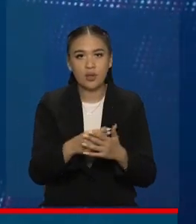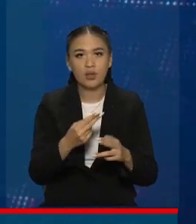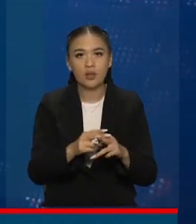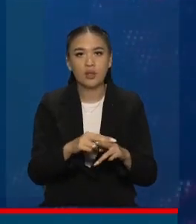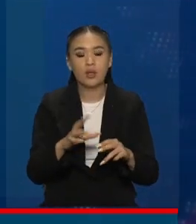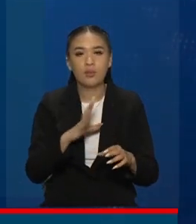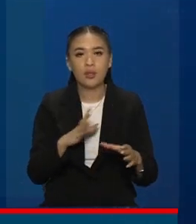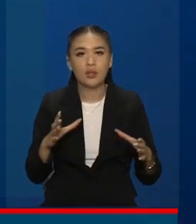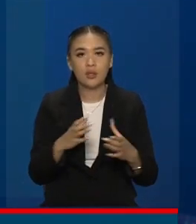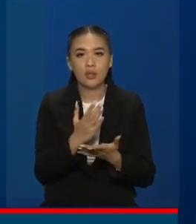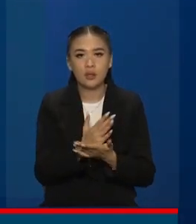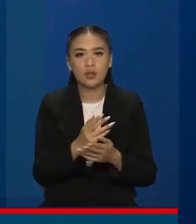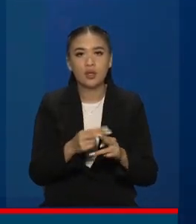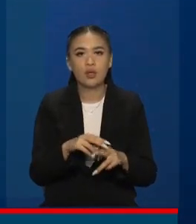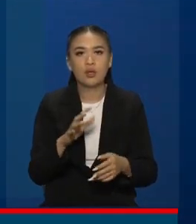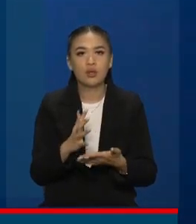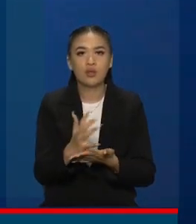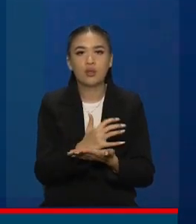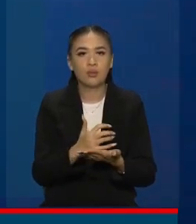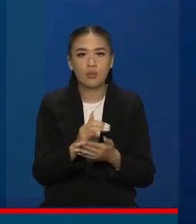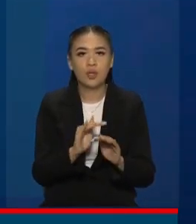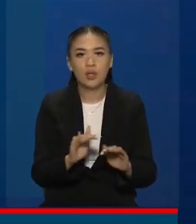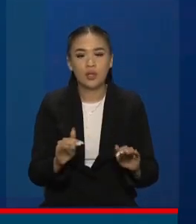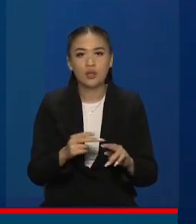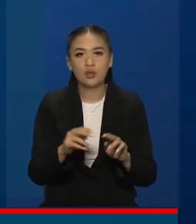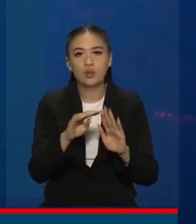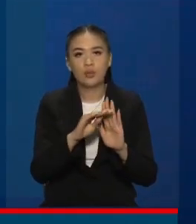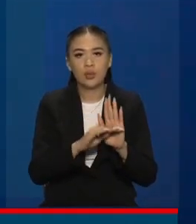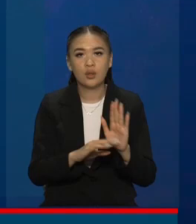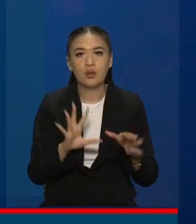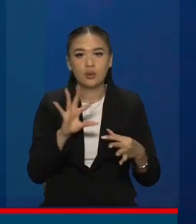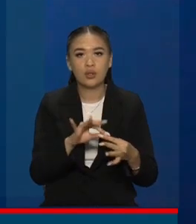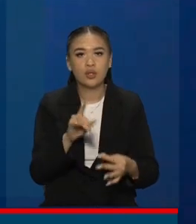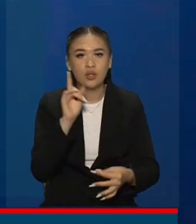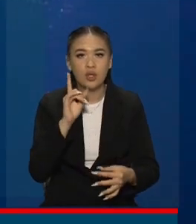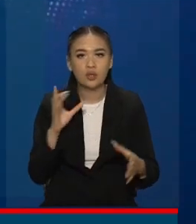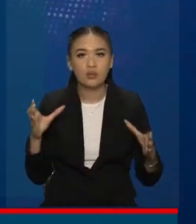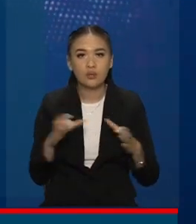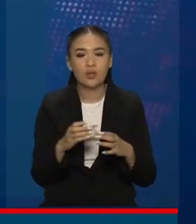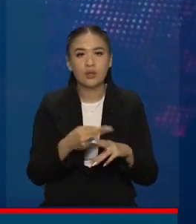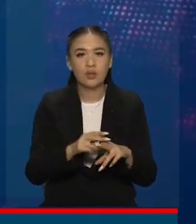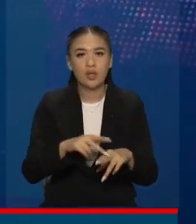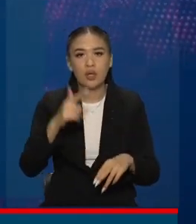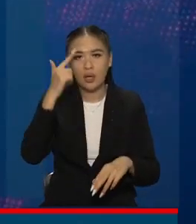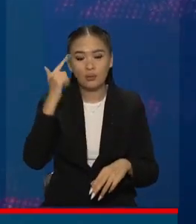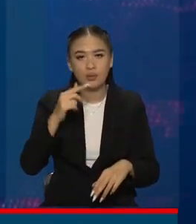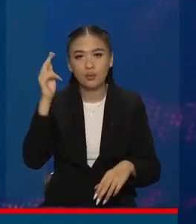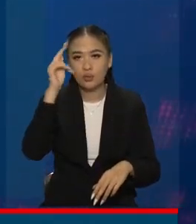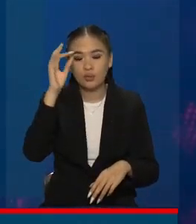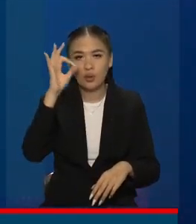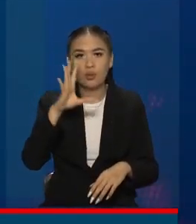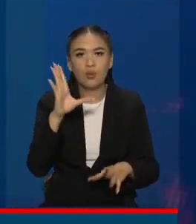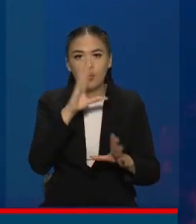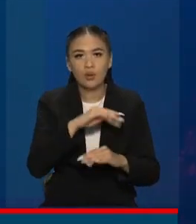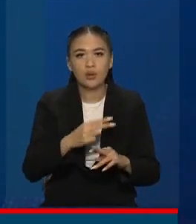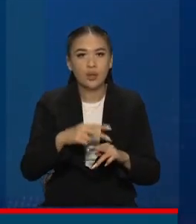қарастырылады. Осы жинақ пен ұлттық қор балаларға жобасының қаражат қосылғанда жас ұрпақтың сапалы білім алуына мүмкіндік туады. Мұндай